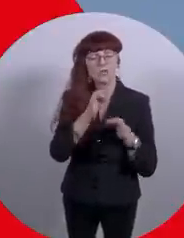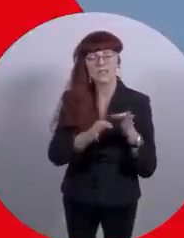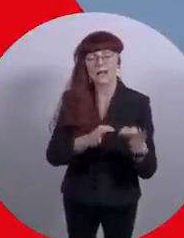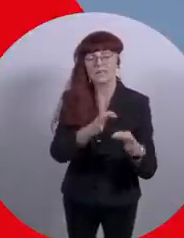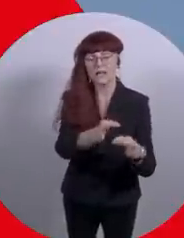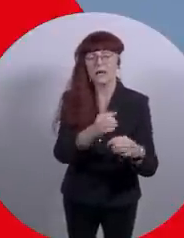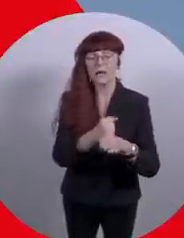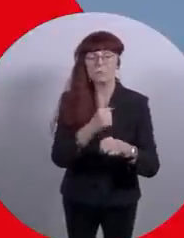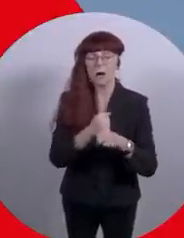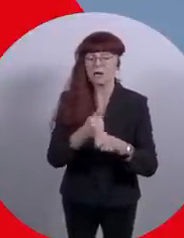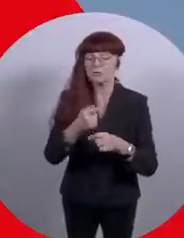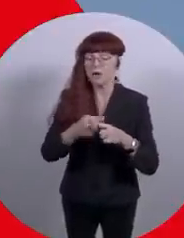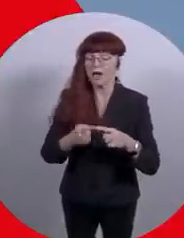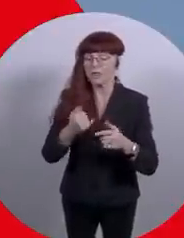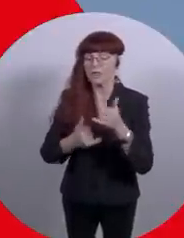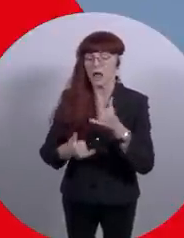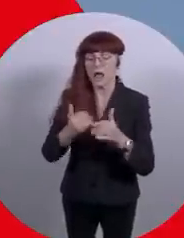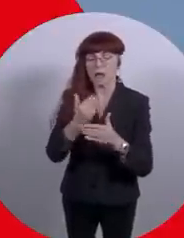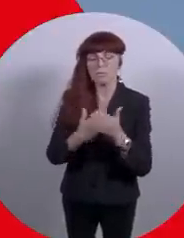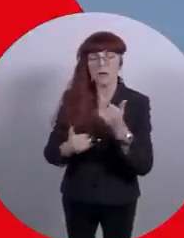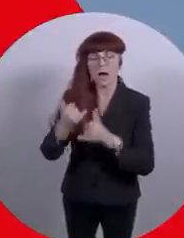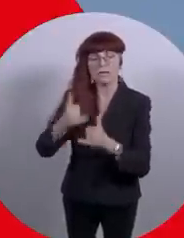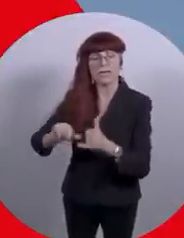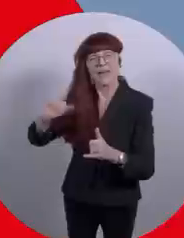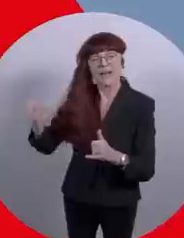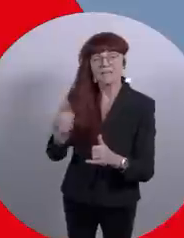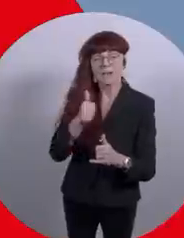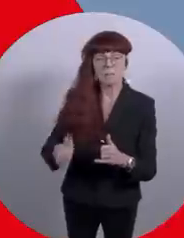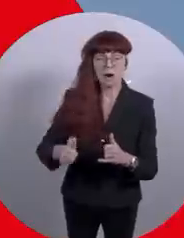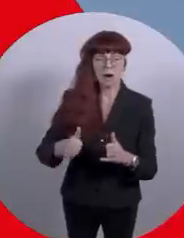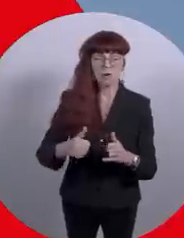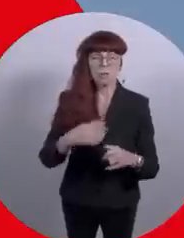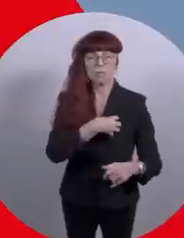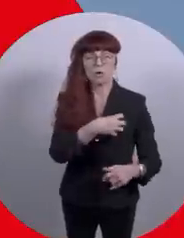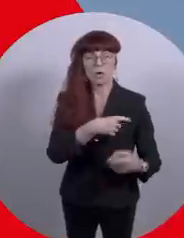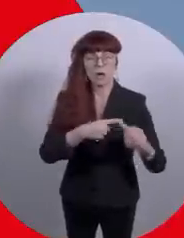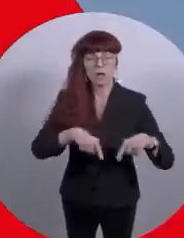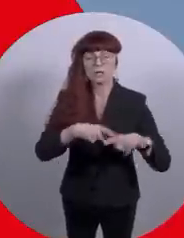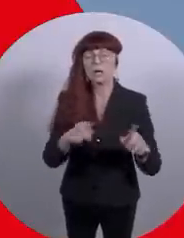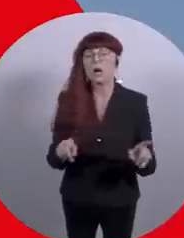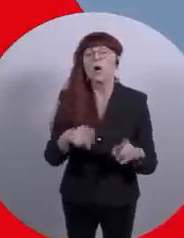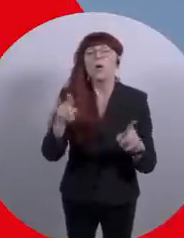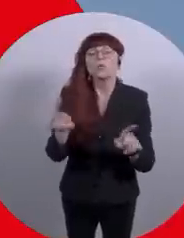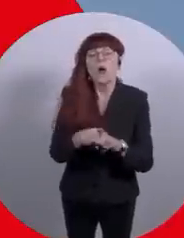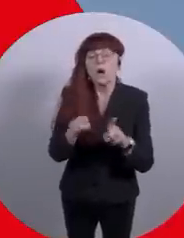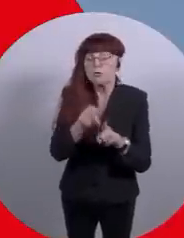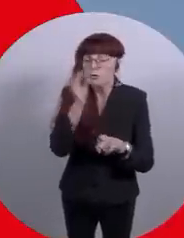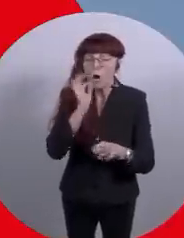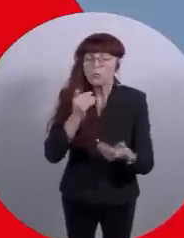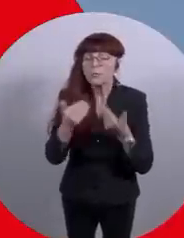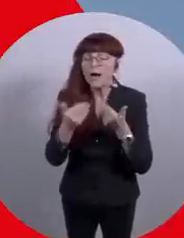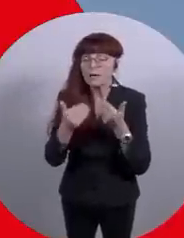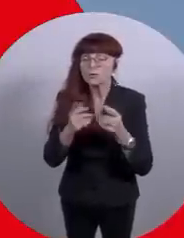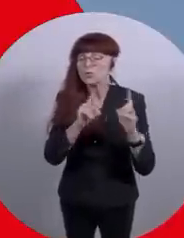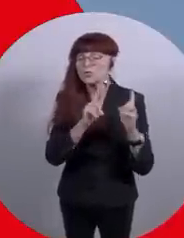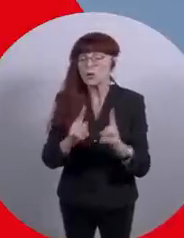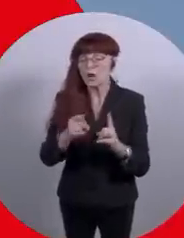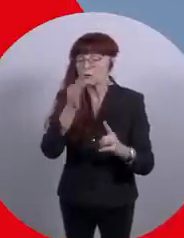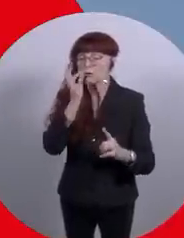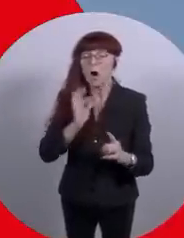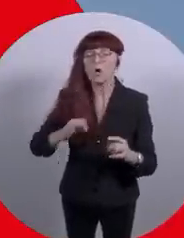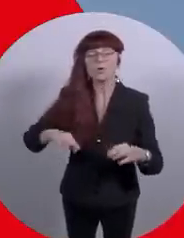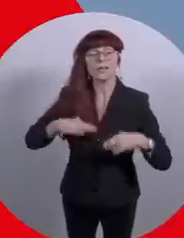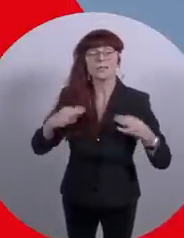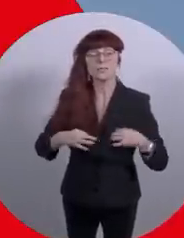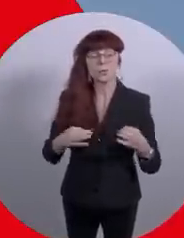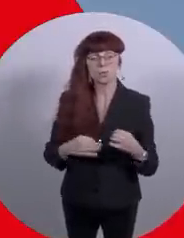eineinhalb Jahren auf den Weg gebracht die erste im Burgenland wir haben die Frauenberatungsstellen die Frauen Gesundheitszentren als einziges Bundesland in jedem Bezirk